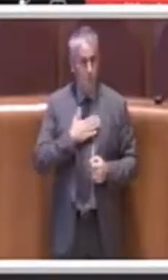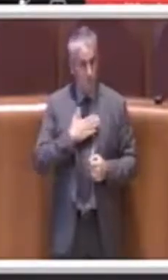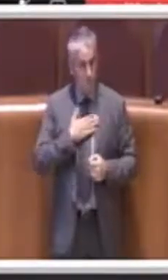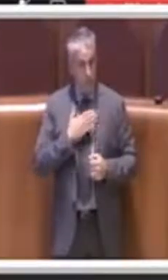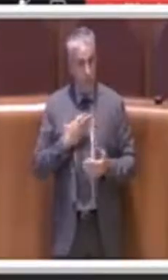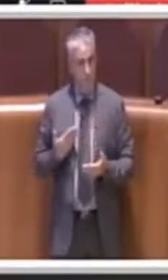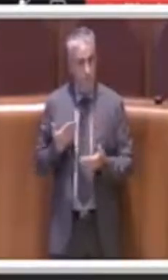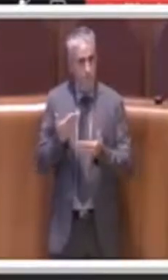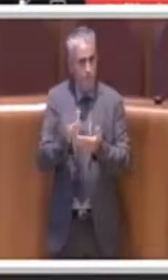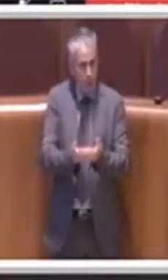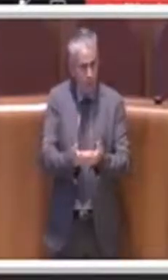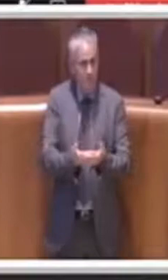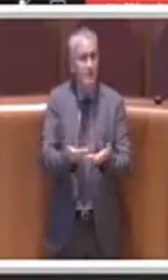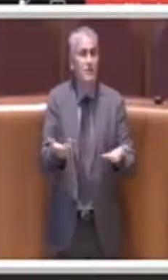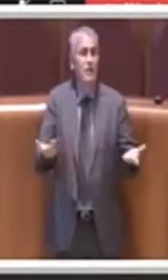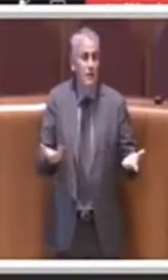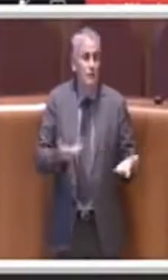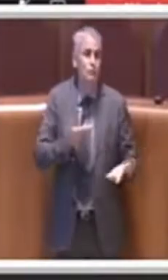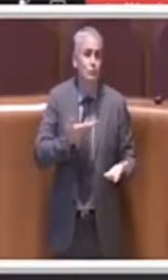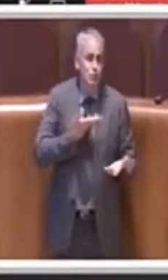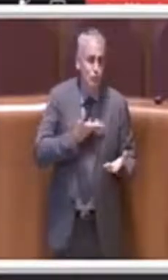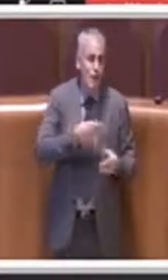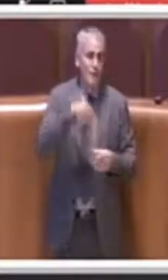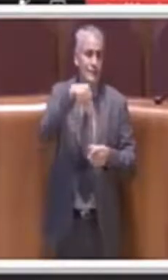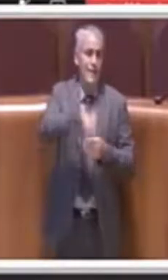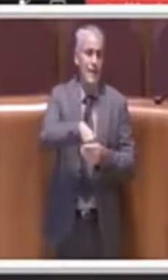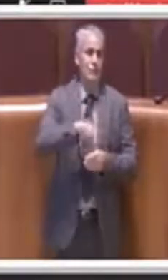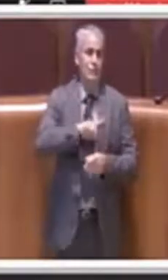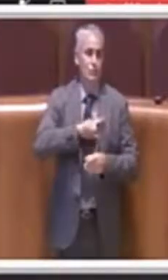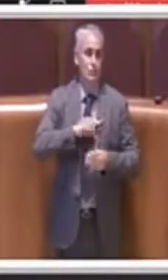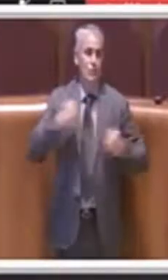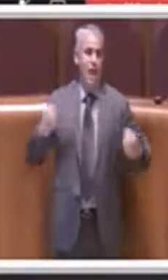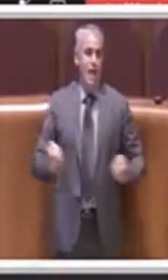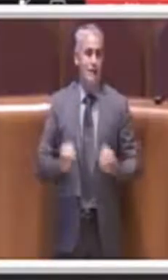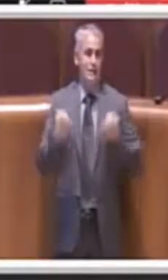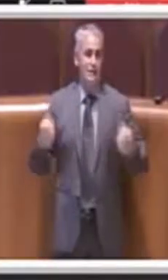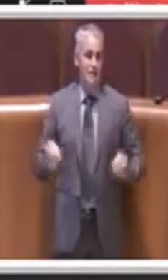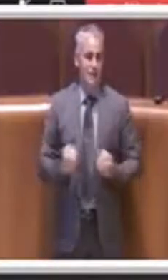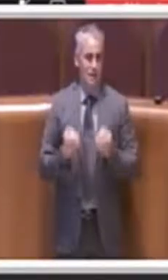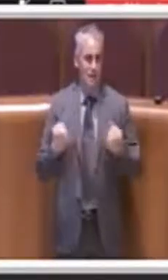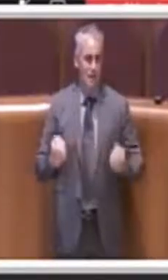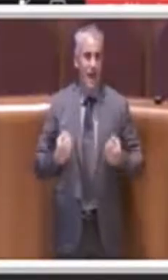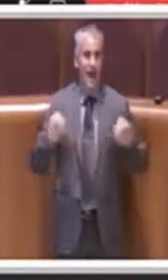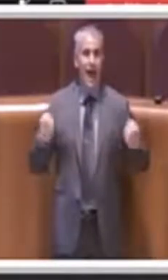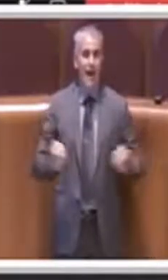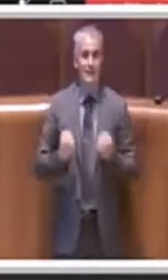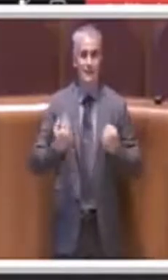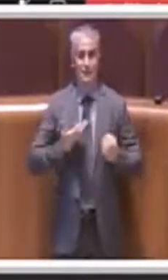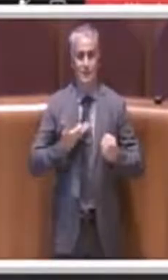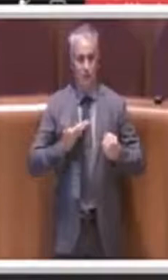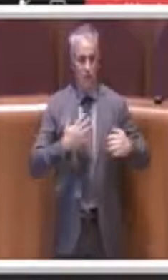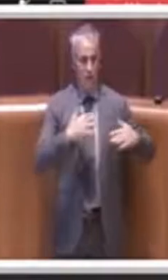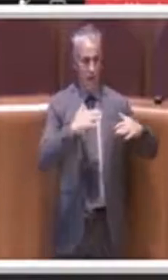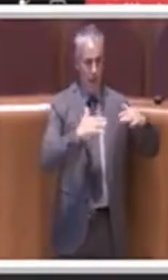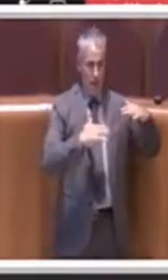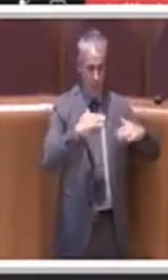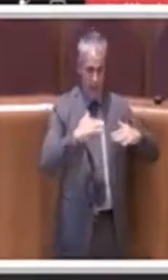inserisce all'interno ovviamente di questa attività, che tiene sempre conto ovviamente di questi equilibri e di